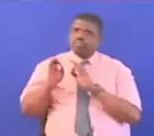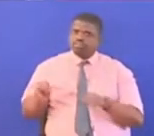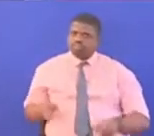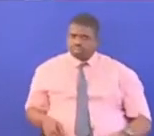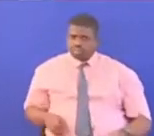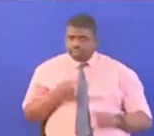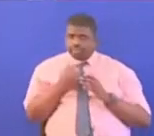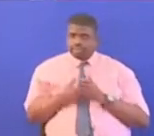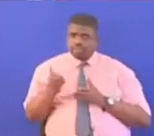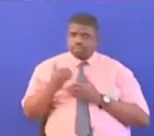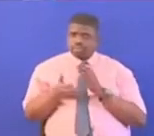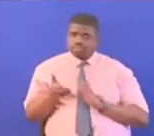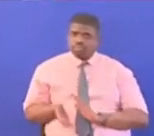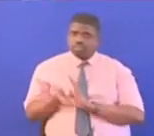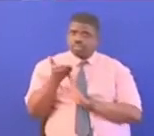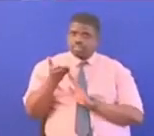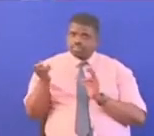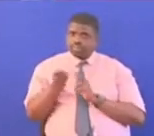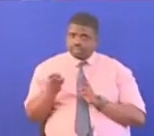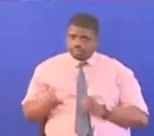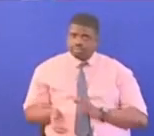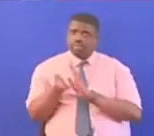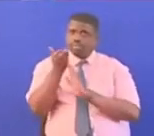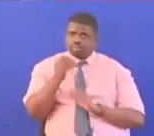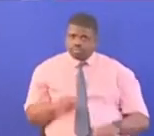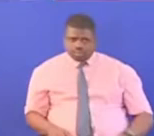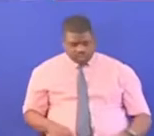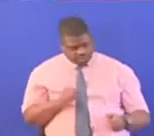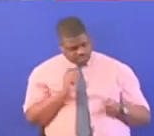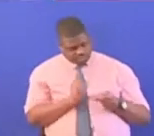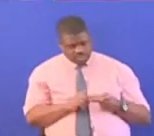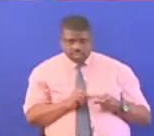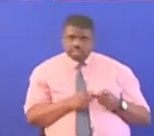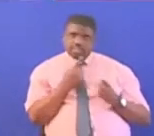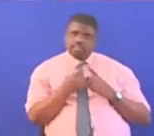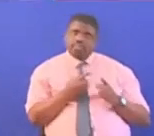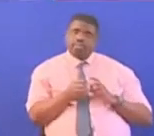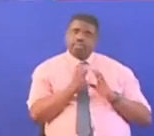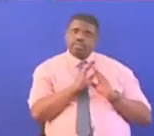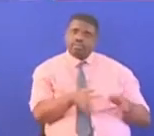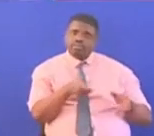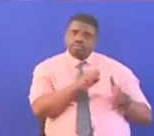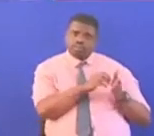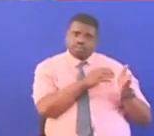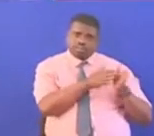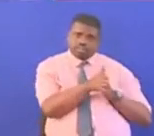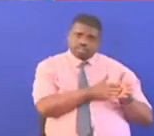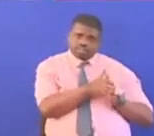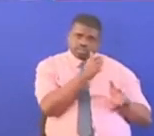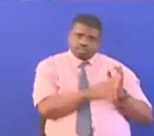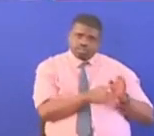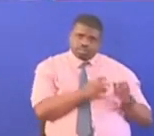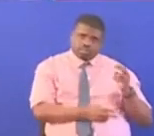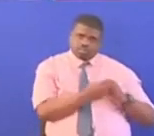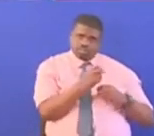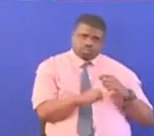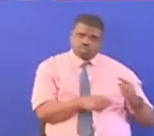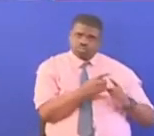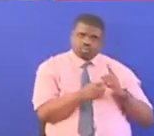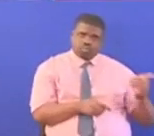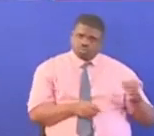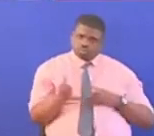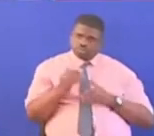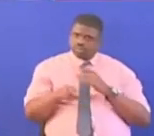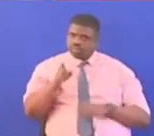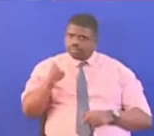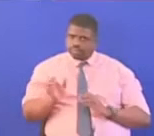yako maeneo ya kupandisha, na kwenye pia endelee kupandishwa. Lakini jambo la pili, kama nilivyosema, tuongeze kasi kwenye kukamilisha utatuzi wa migogoro kwenye yale